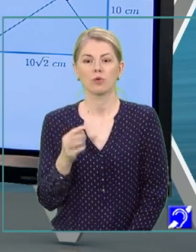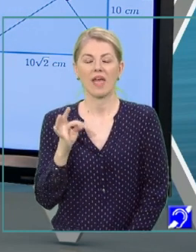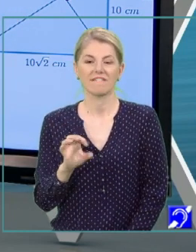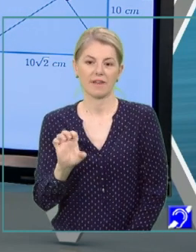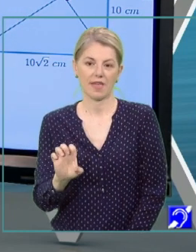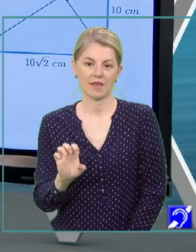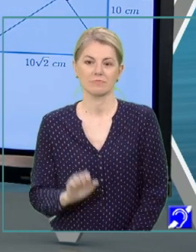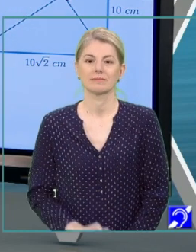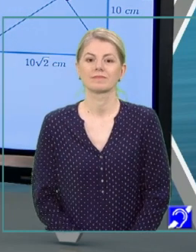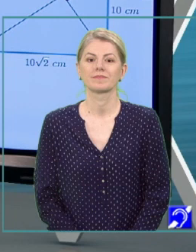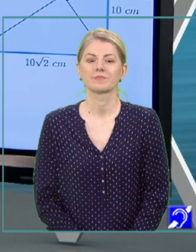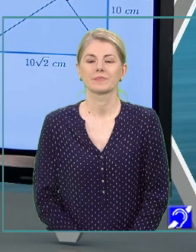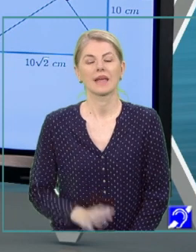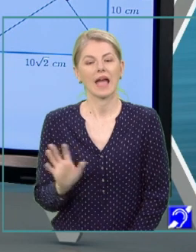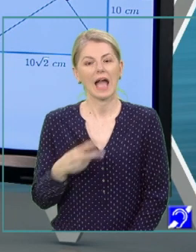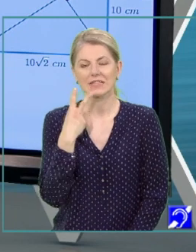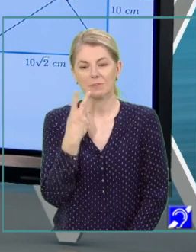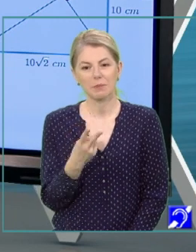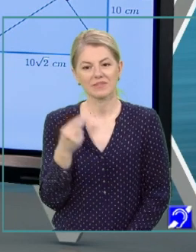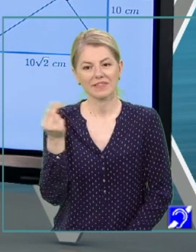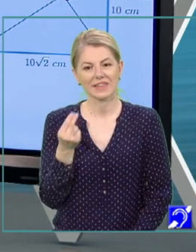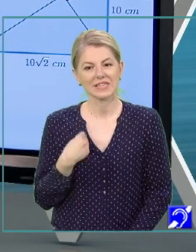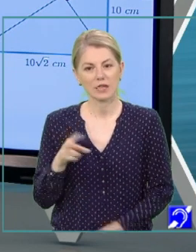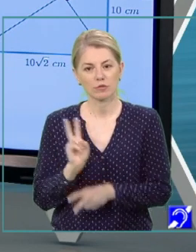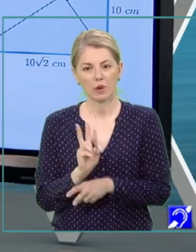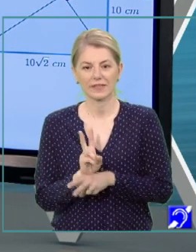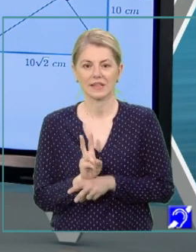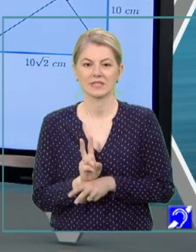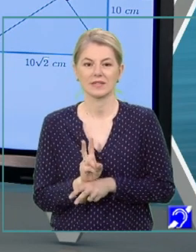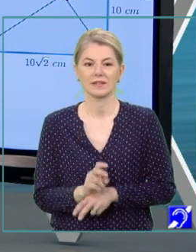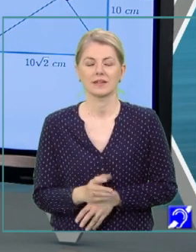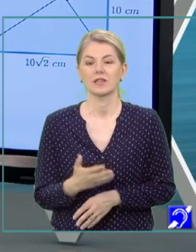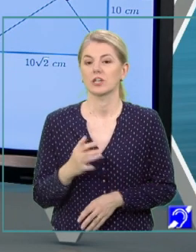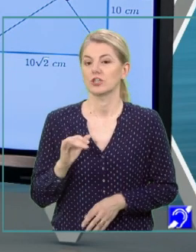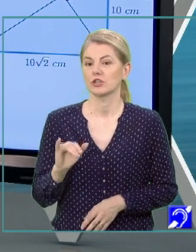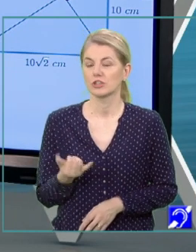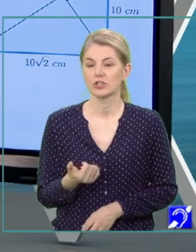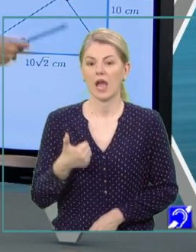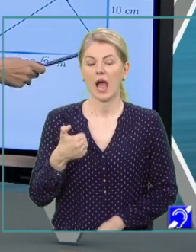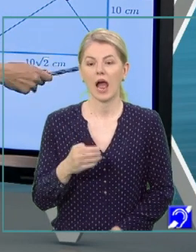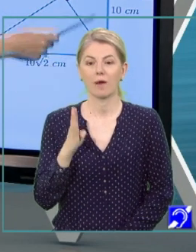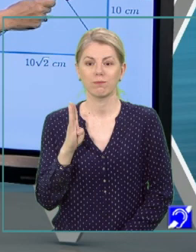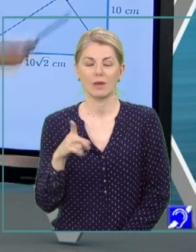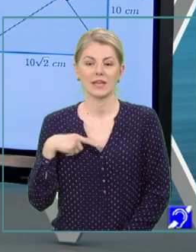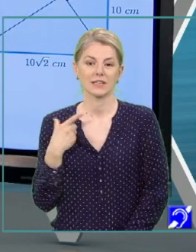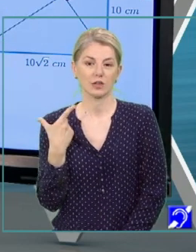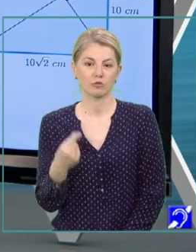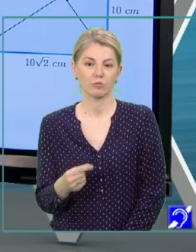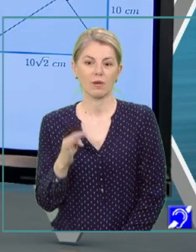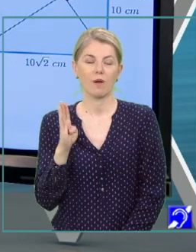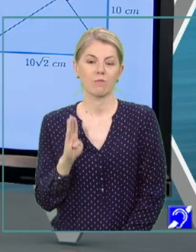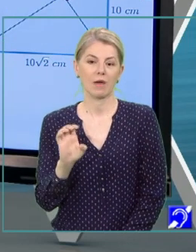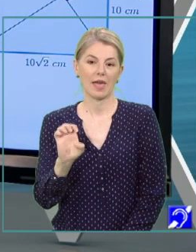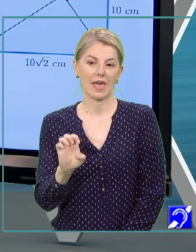FE. Hai să mai privim desenul cu atenție, copii. Păi și AD este dublul lui